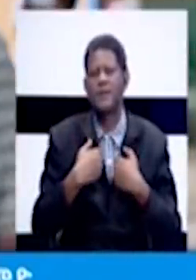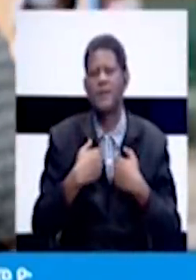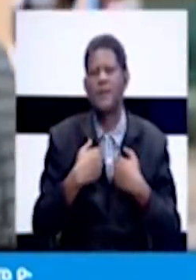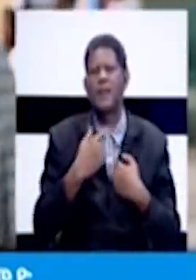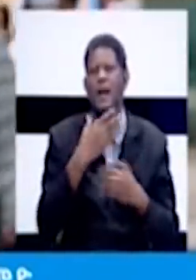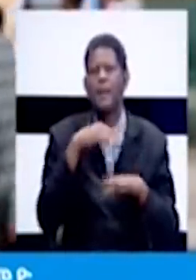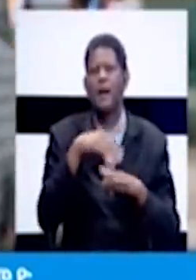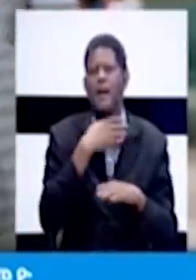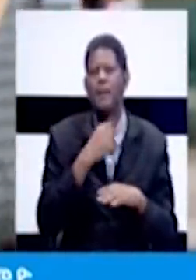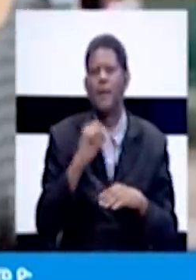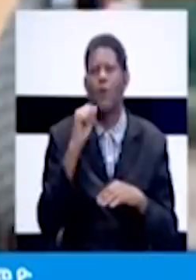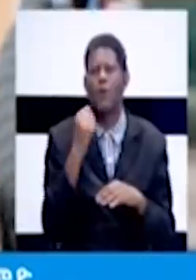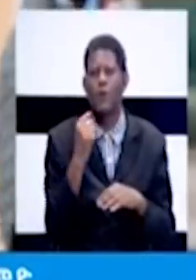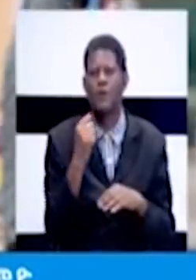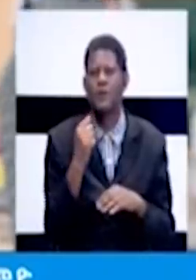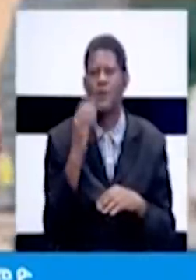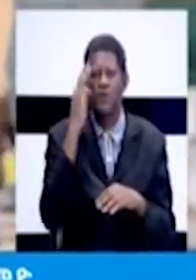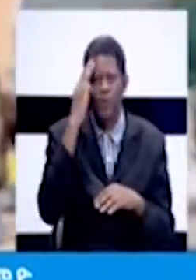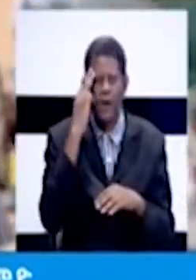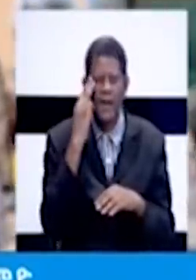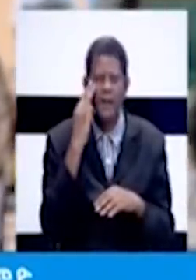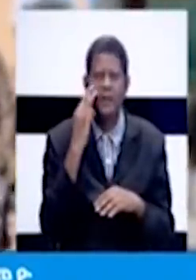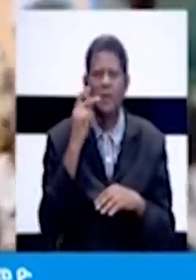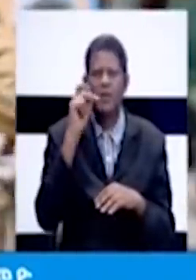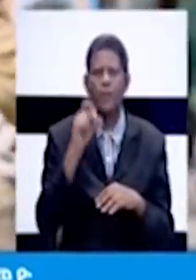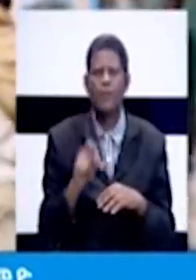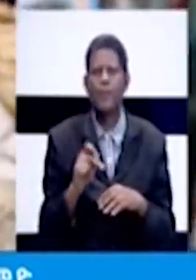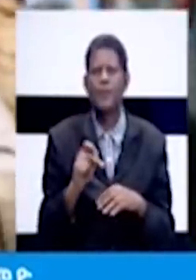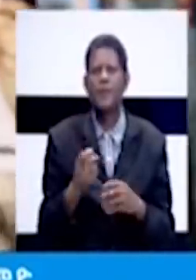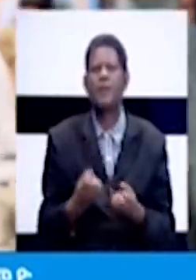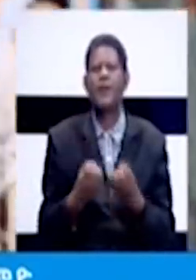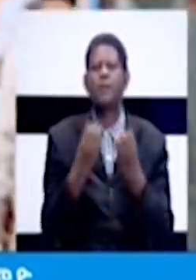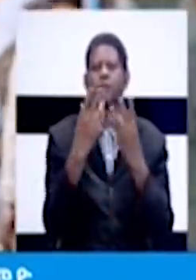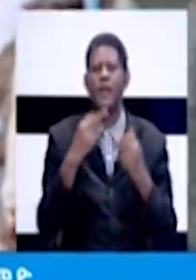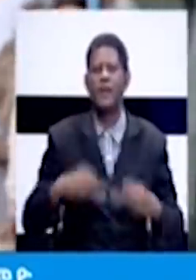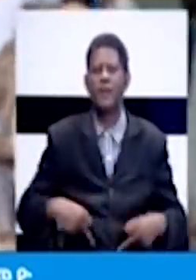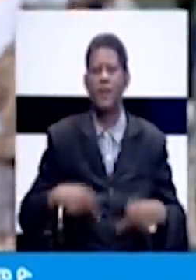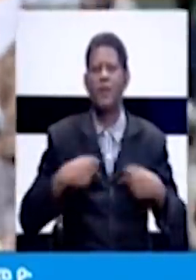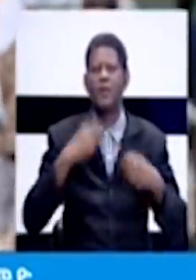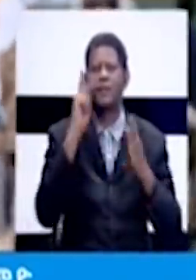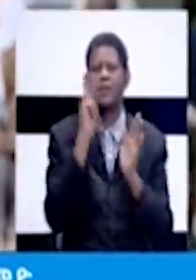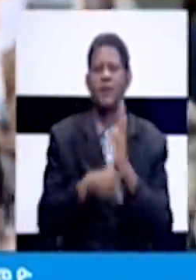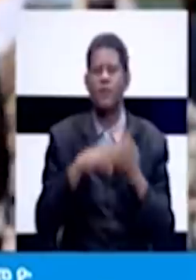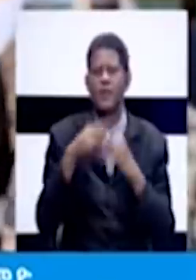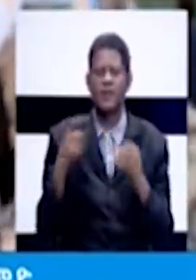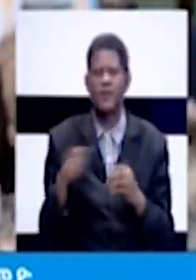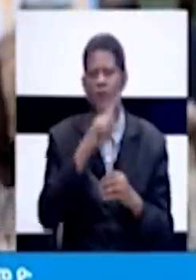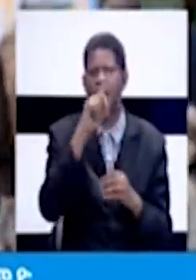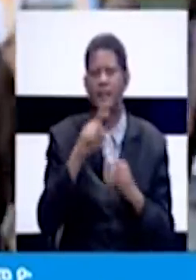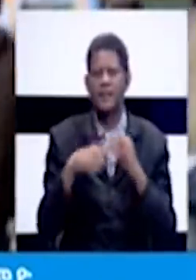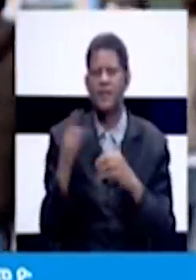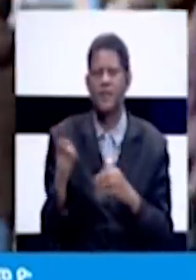امارا او اورومو او سوماليا او دو ناي بوزحت هيوت قصيفو سلل خنا تحت تاي سلاز